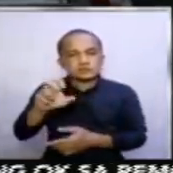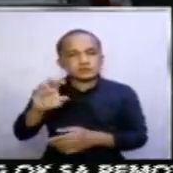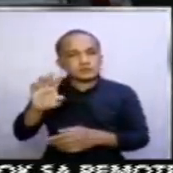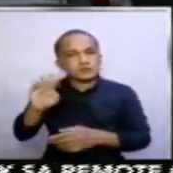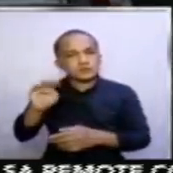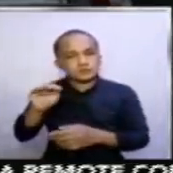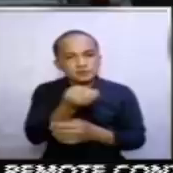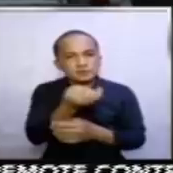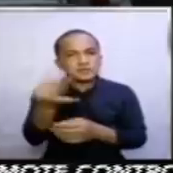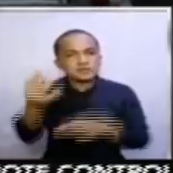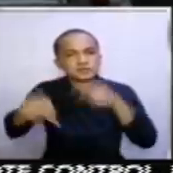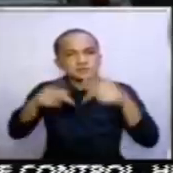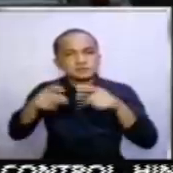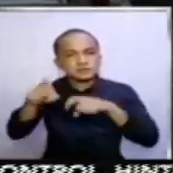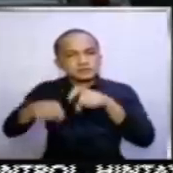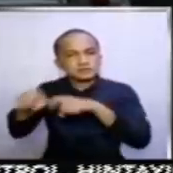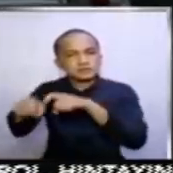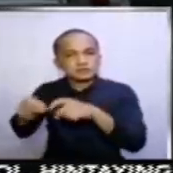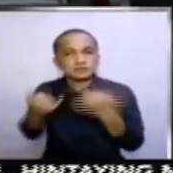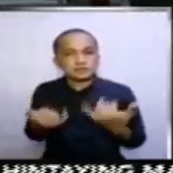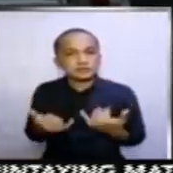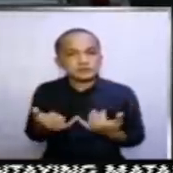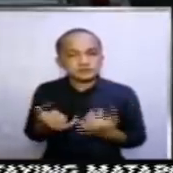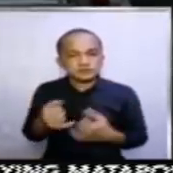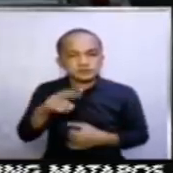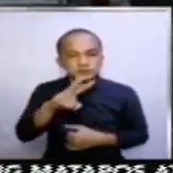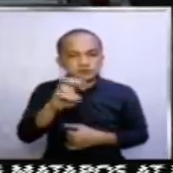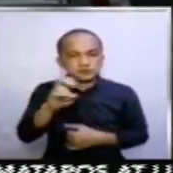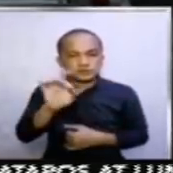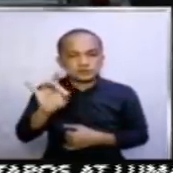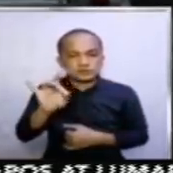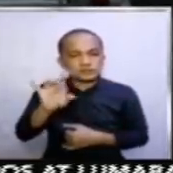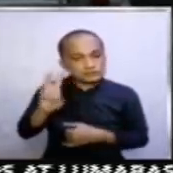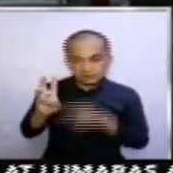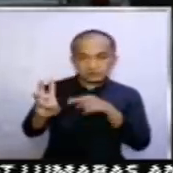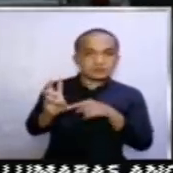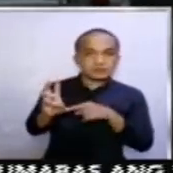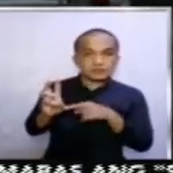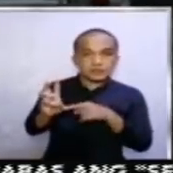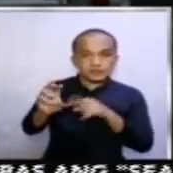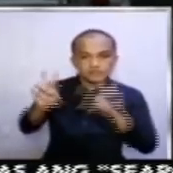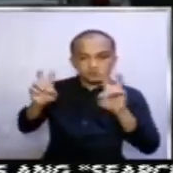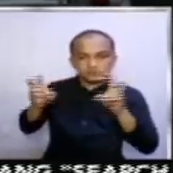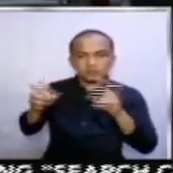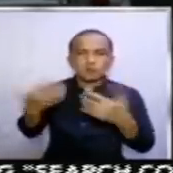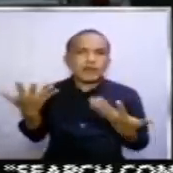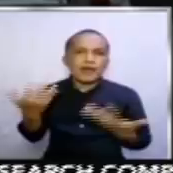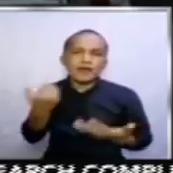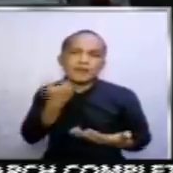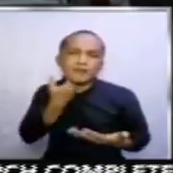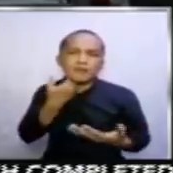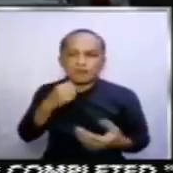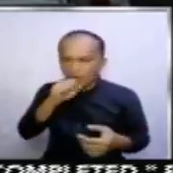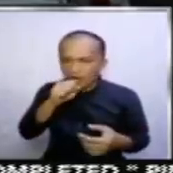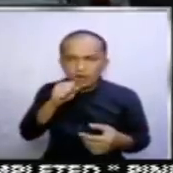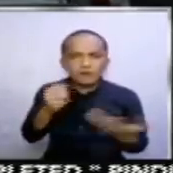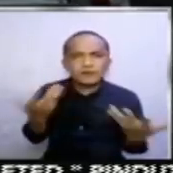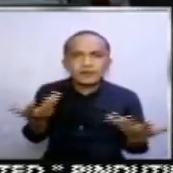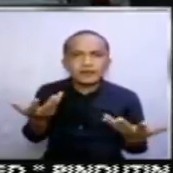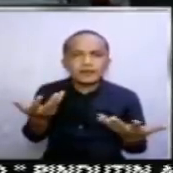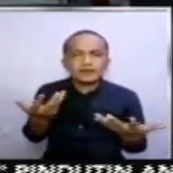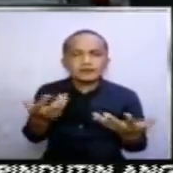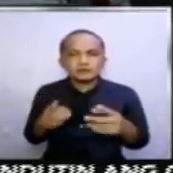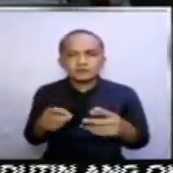na-test ngayong araw. 286 po dyan ay tinatawag na asymptomatic negative o yung walang symptoms at wala ring tanda na nagkaroon